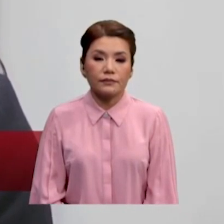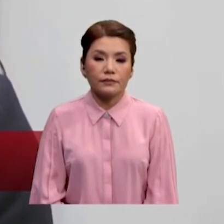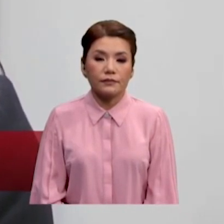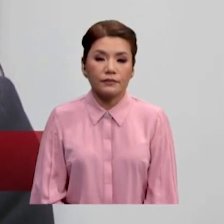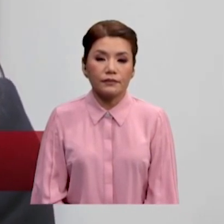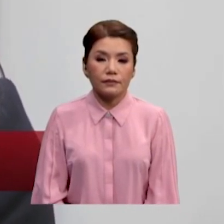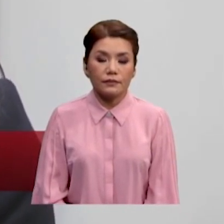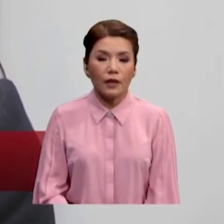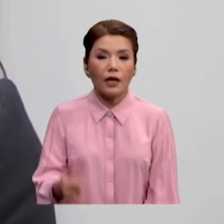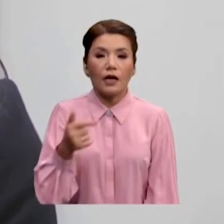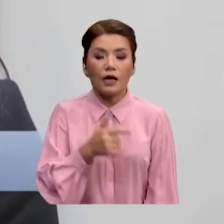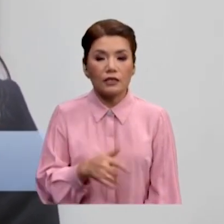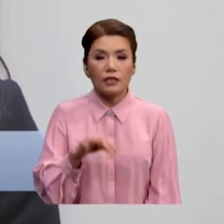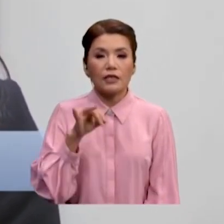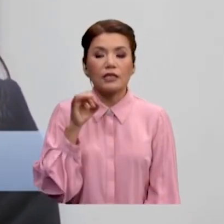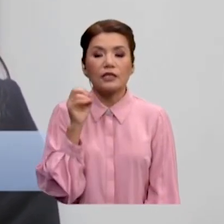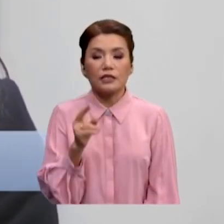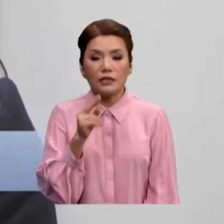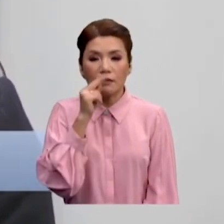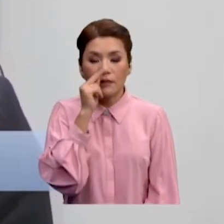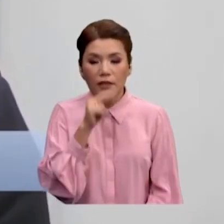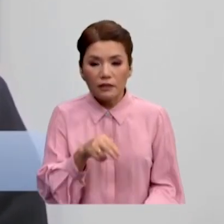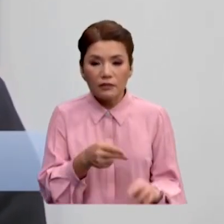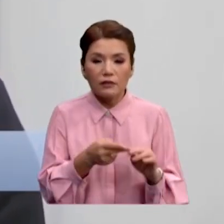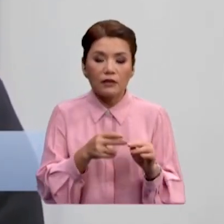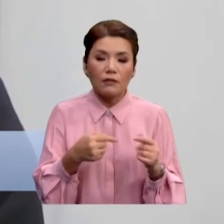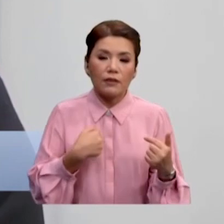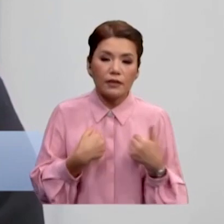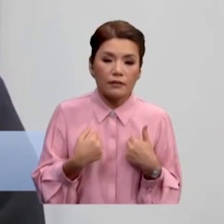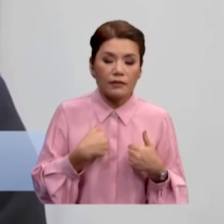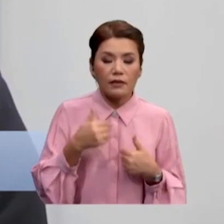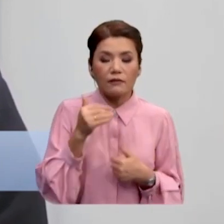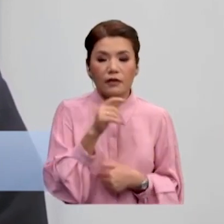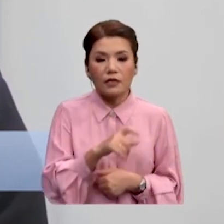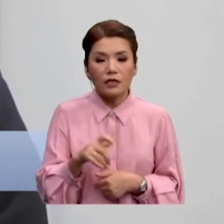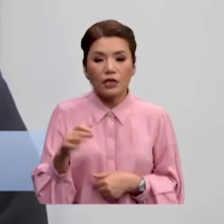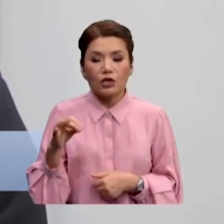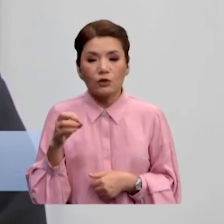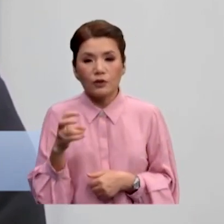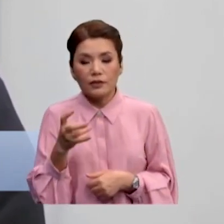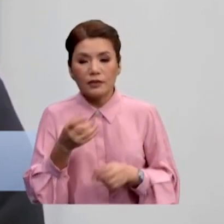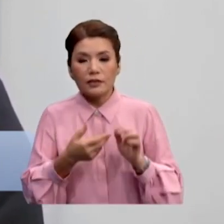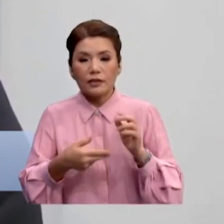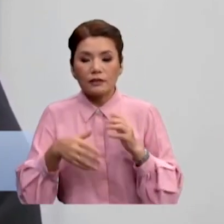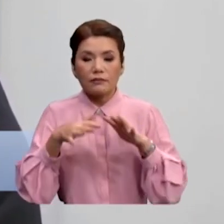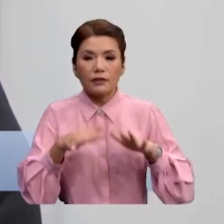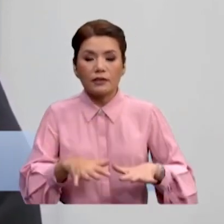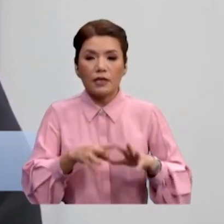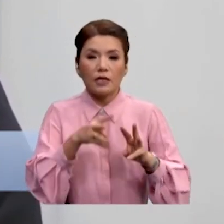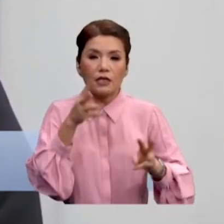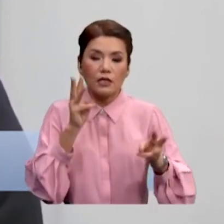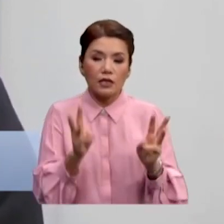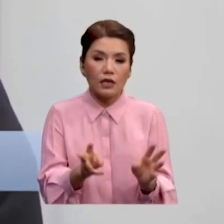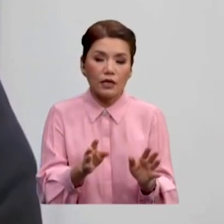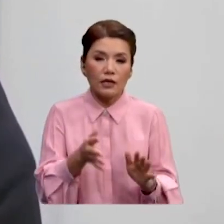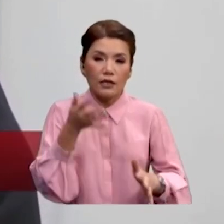За гражданскими истцами, потерпевшими физическими лицами КГУ «Семизорное учреждение лесного